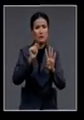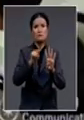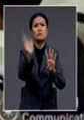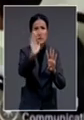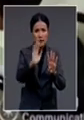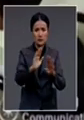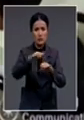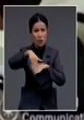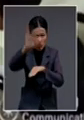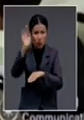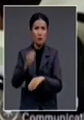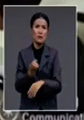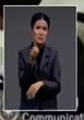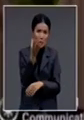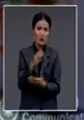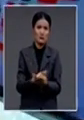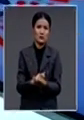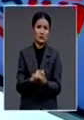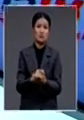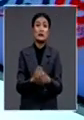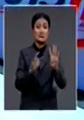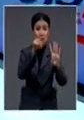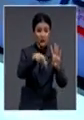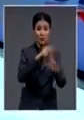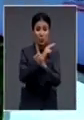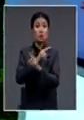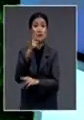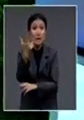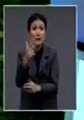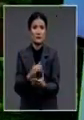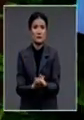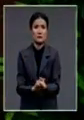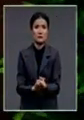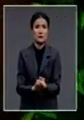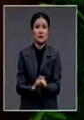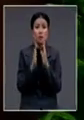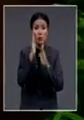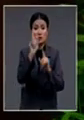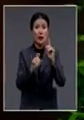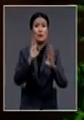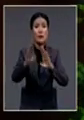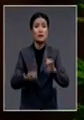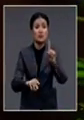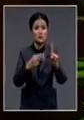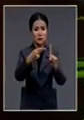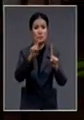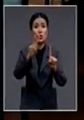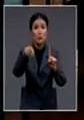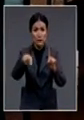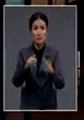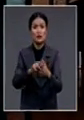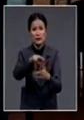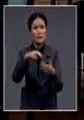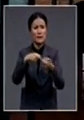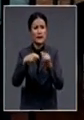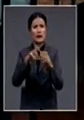คนเนี่ยมากถึง3เท่าด้วยกัน โอ้โห 3เท่าคือเท่าไหร่4 32 12,000 คนจากสงครามยาเสพติ